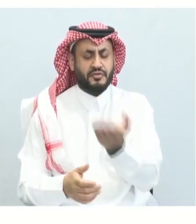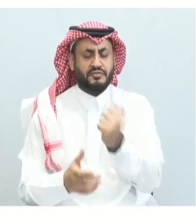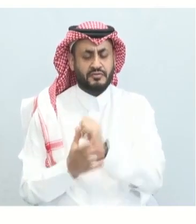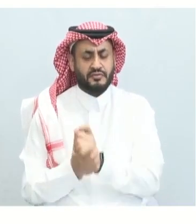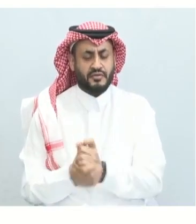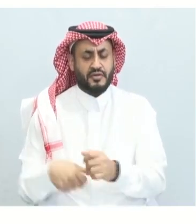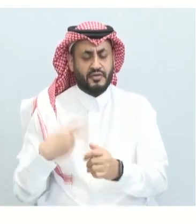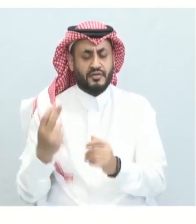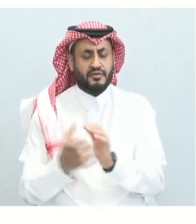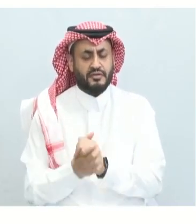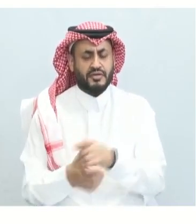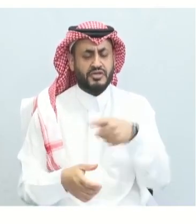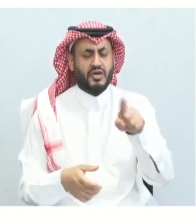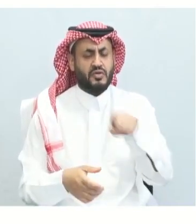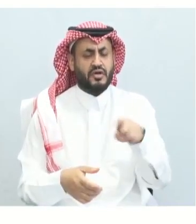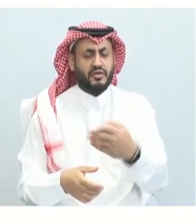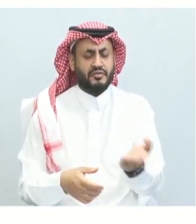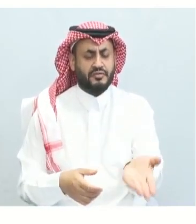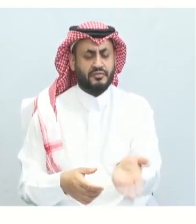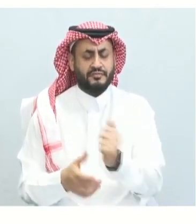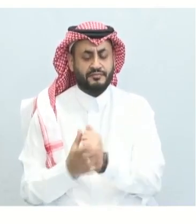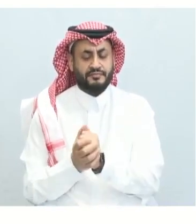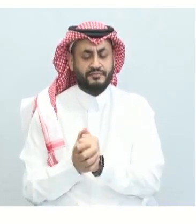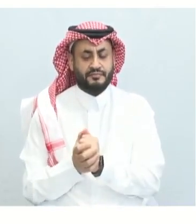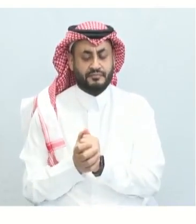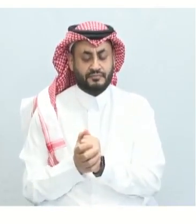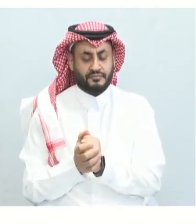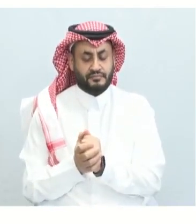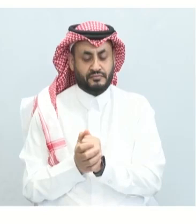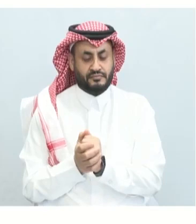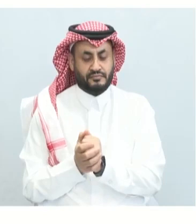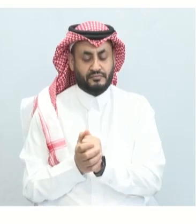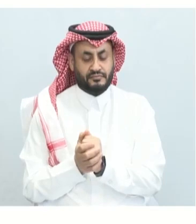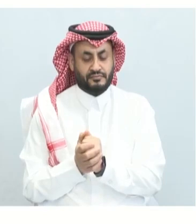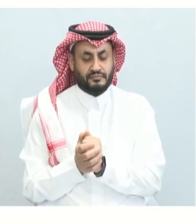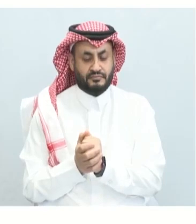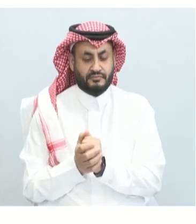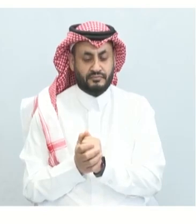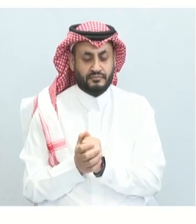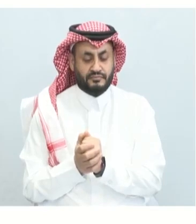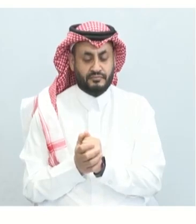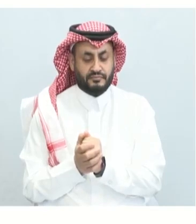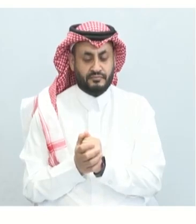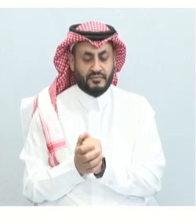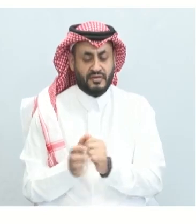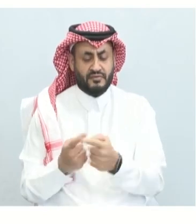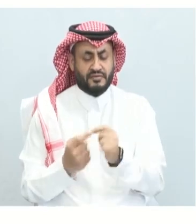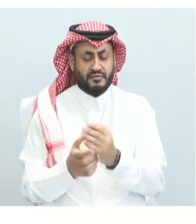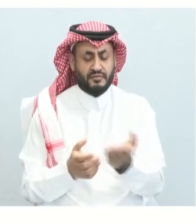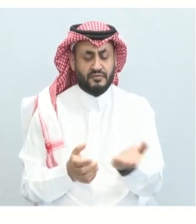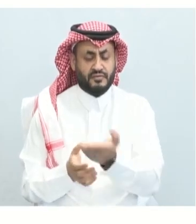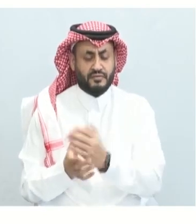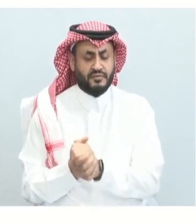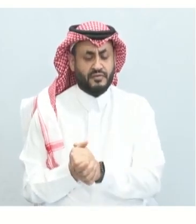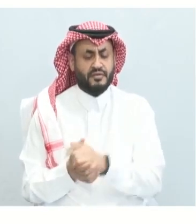السؤال السؤال الثاني اضع علامه صح امام العباره الصحيحه وعلامه خطا امام العباره غير الصحيحه فيما ياتي وقت صلاه الوتر من